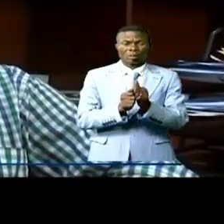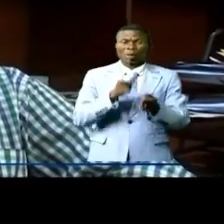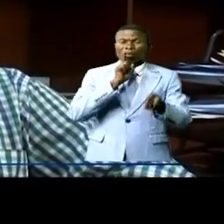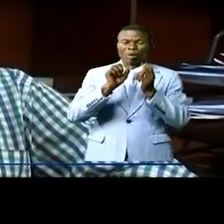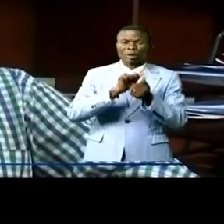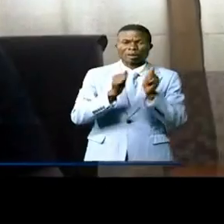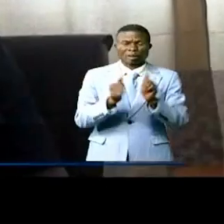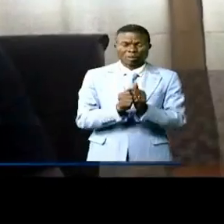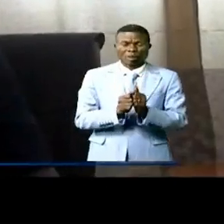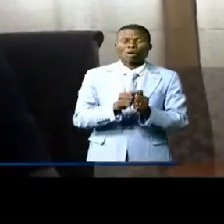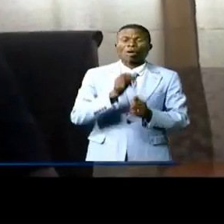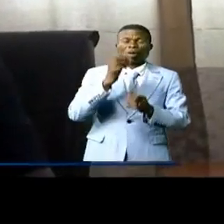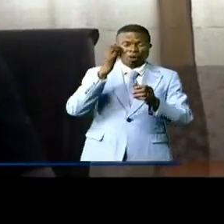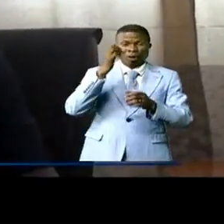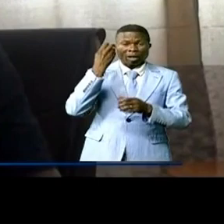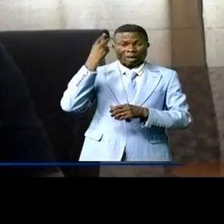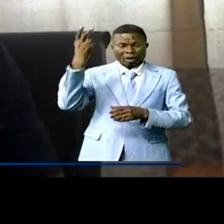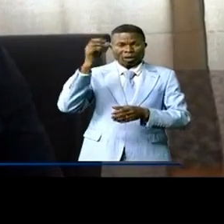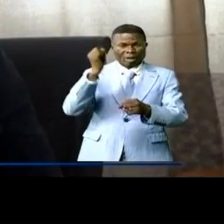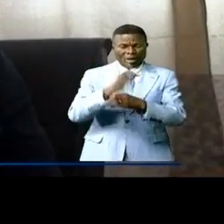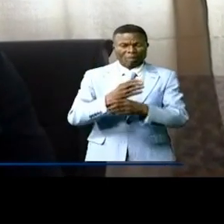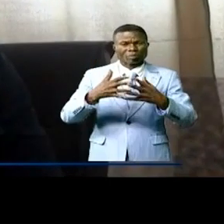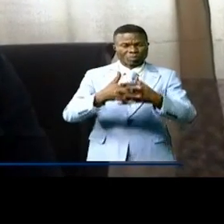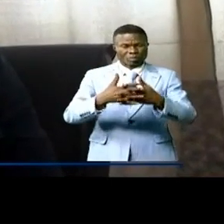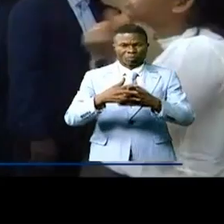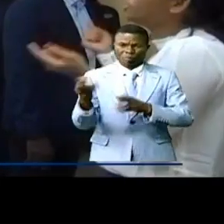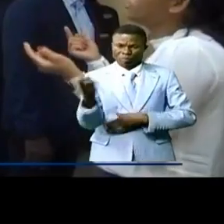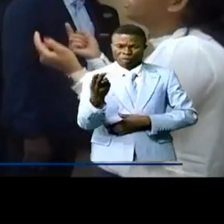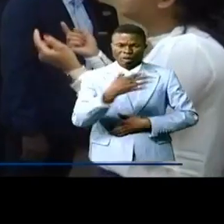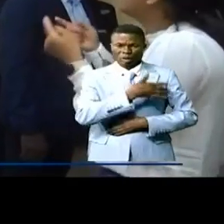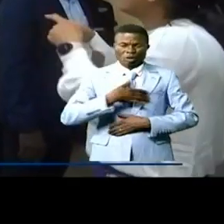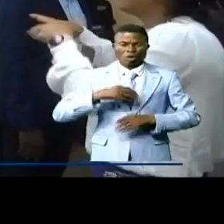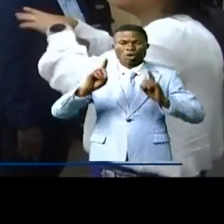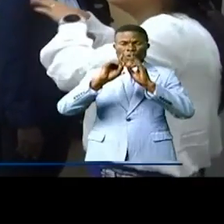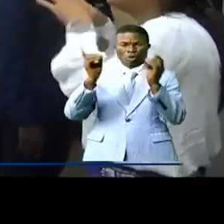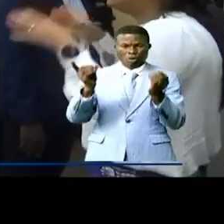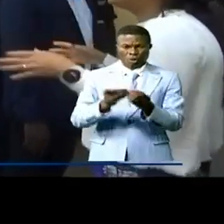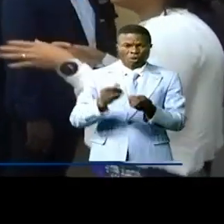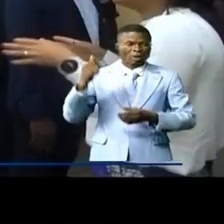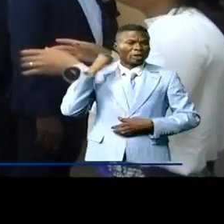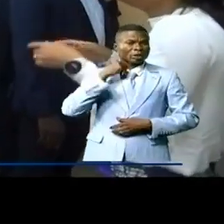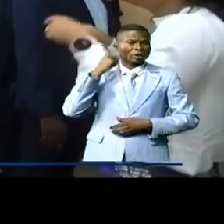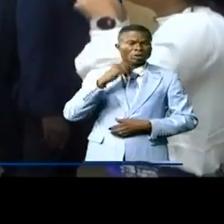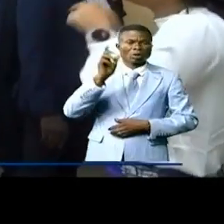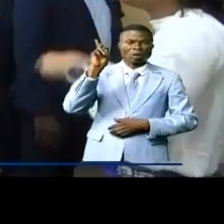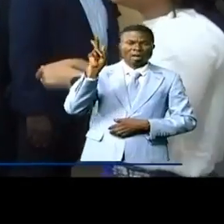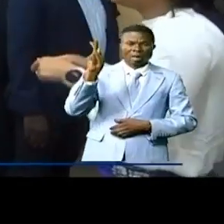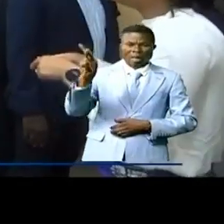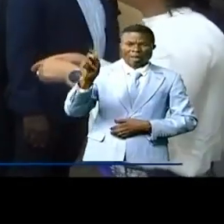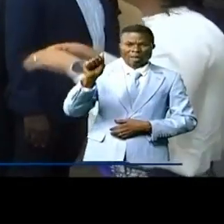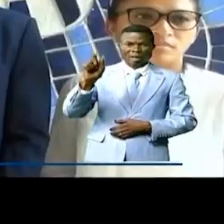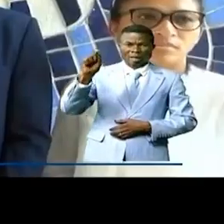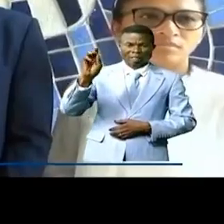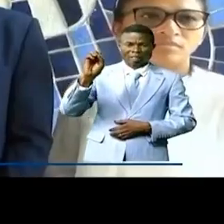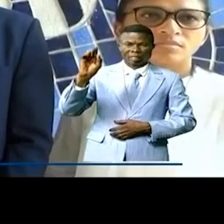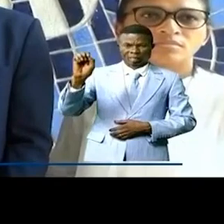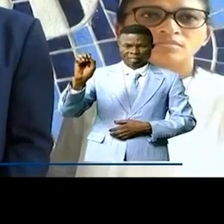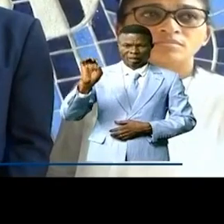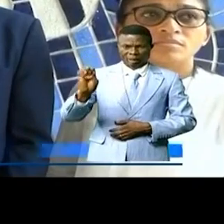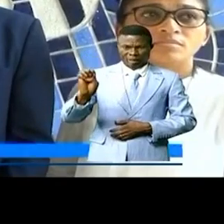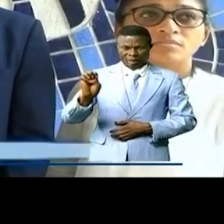la concrétisation du des partenariats au nom de la délégation docteur atp explicite le projet